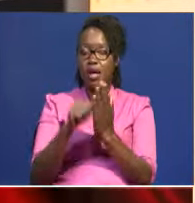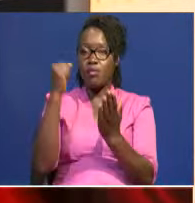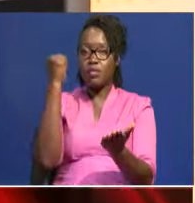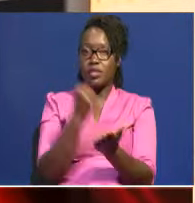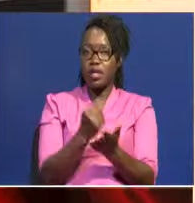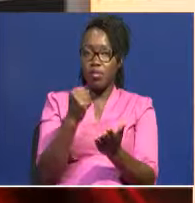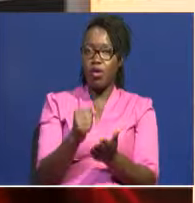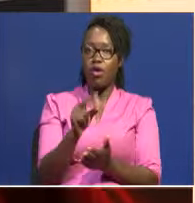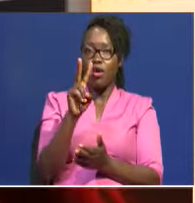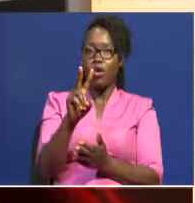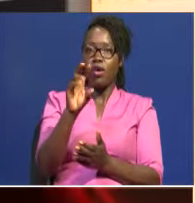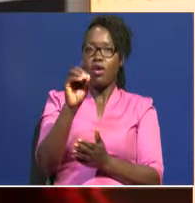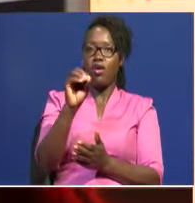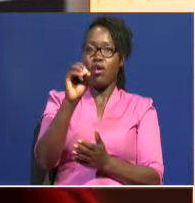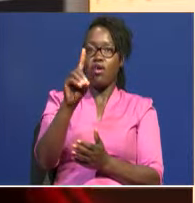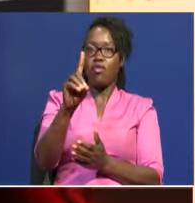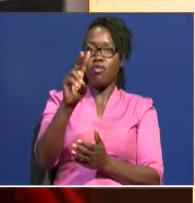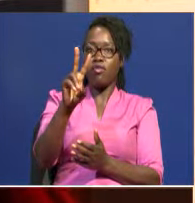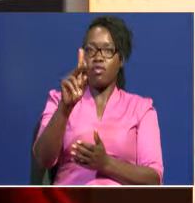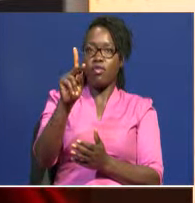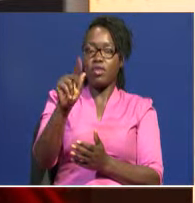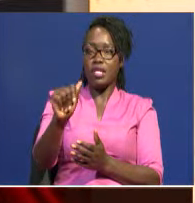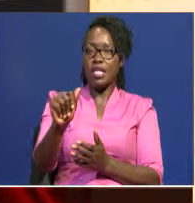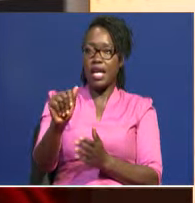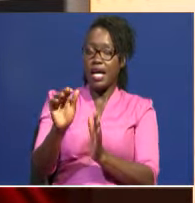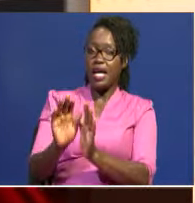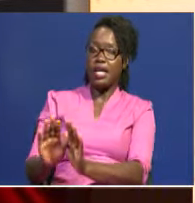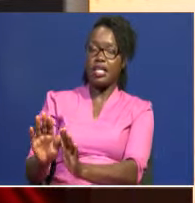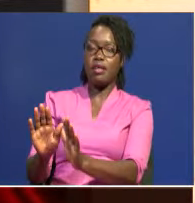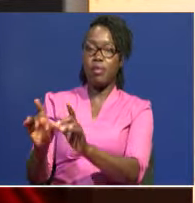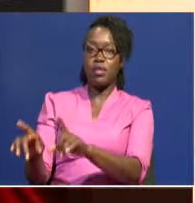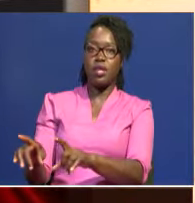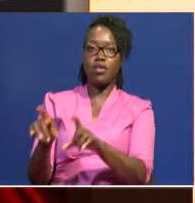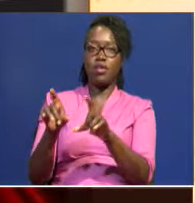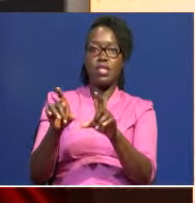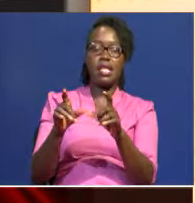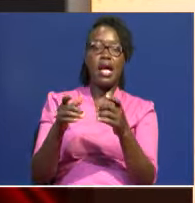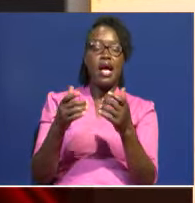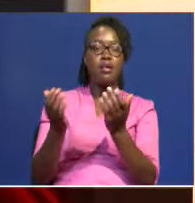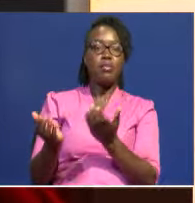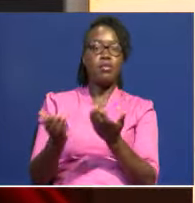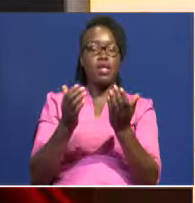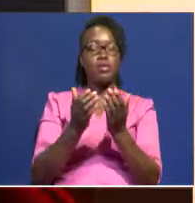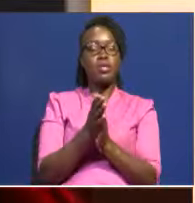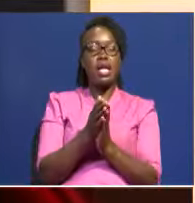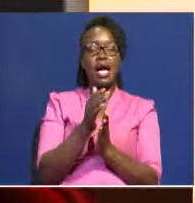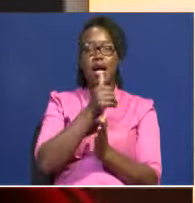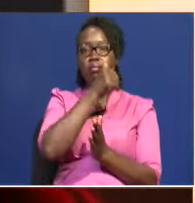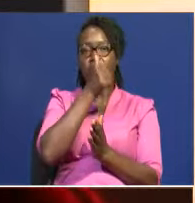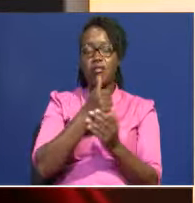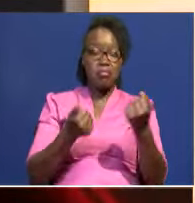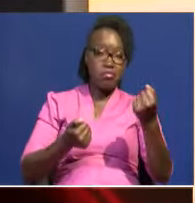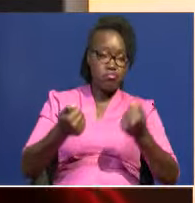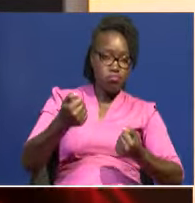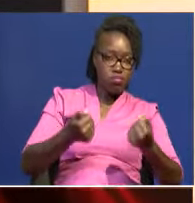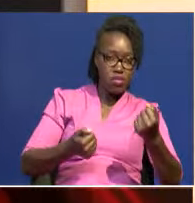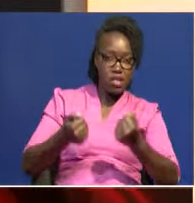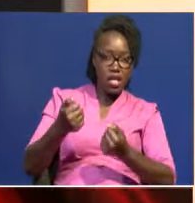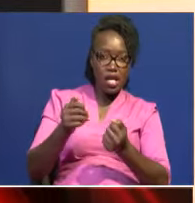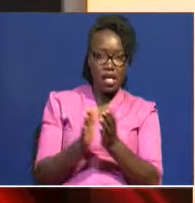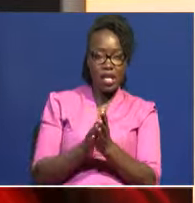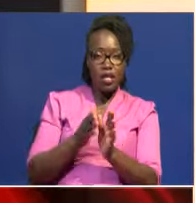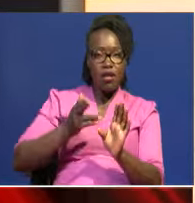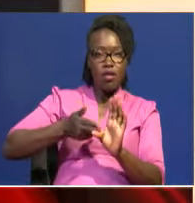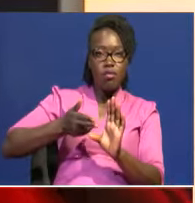zilinaswa wakati mmiliki wake alipoacha shehena hiyo iliyokuwa imebebwa na gari dogo la kibinafsi katika kituo cha